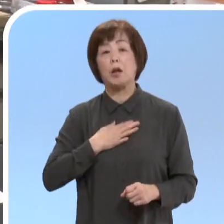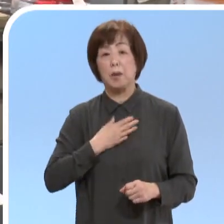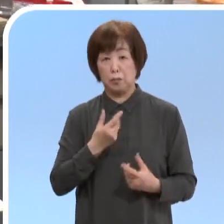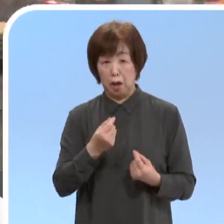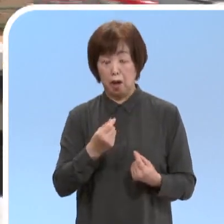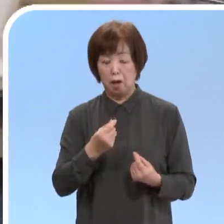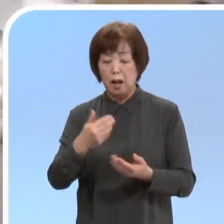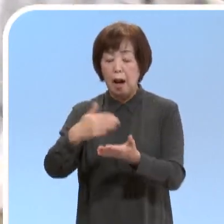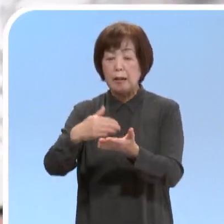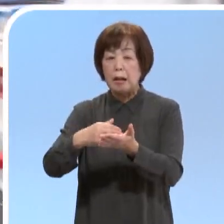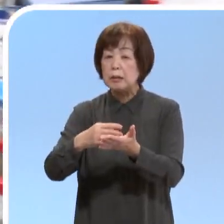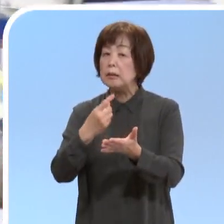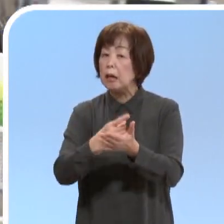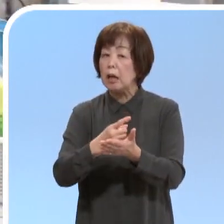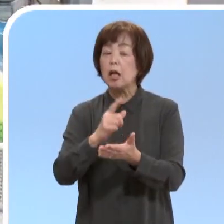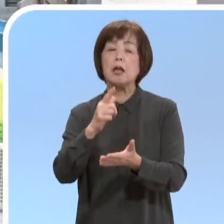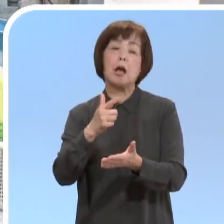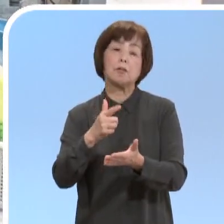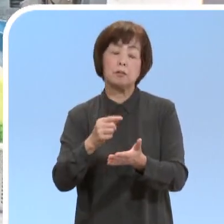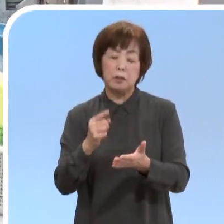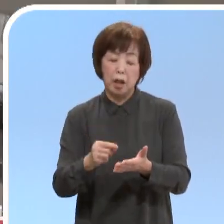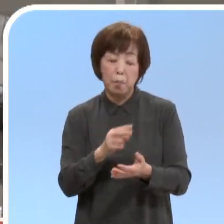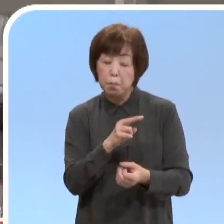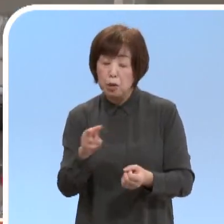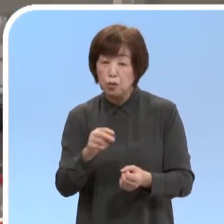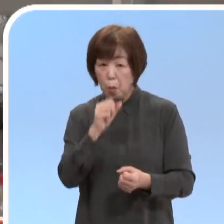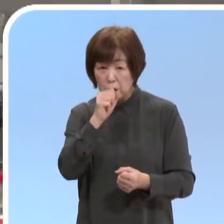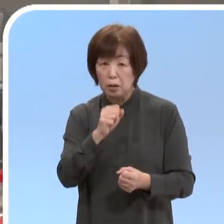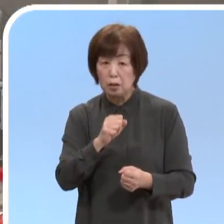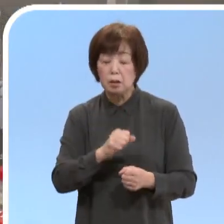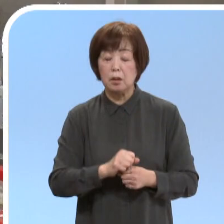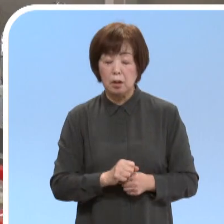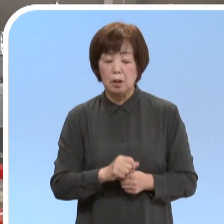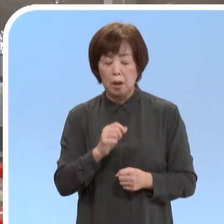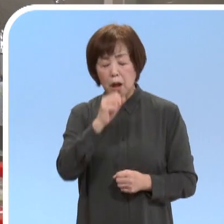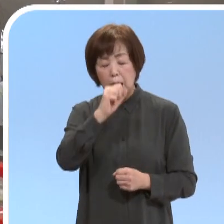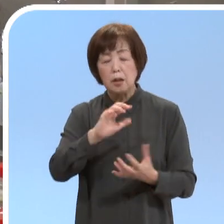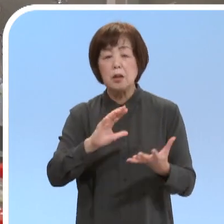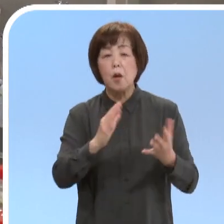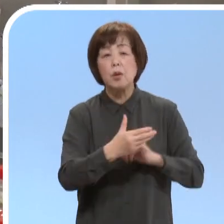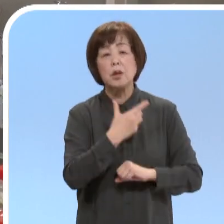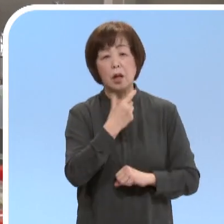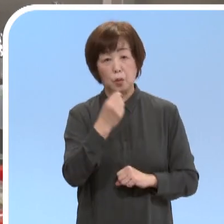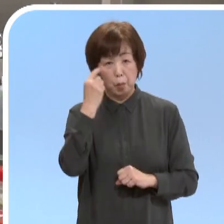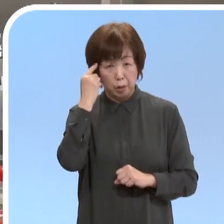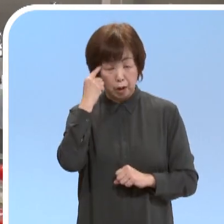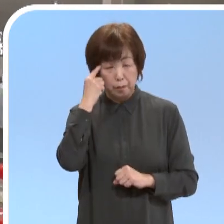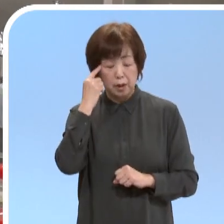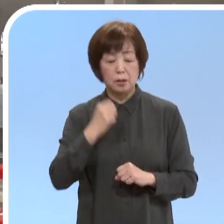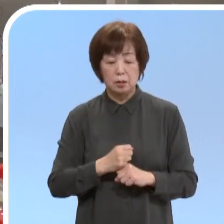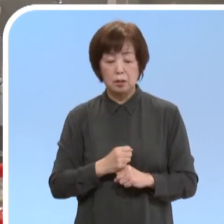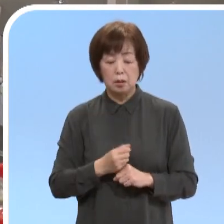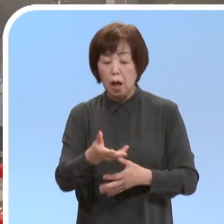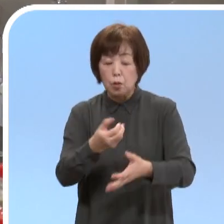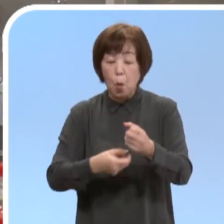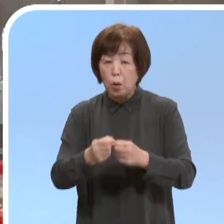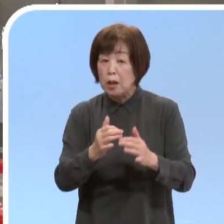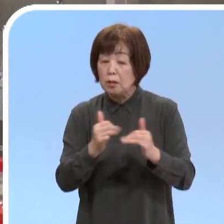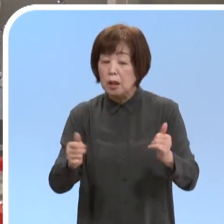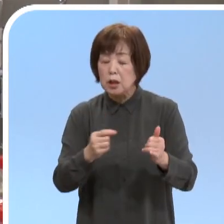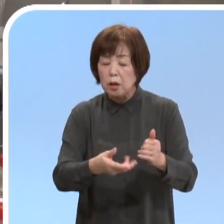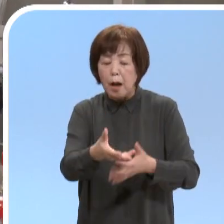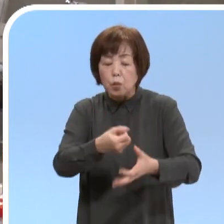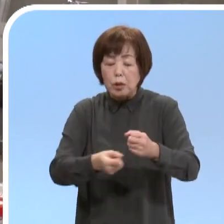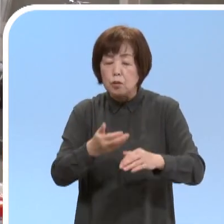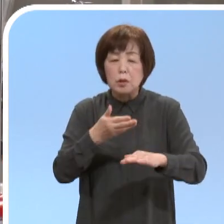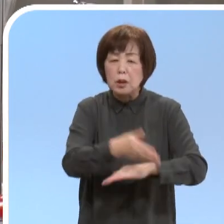うん話で聞いてるだけじゃなくてはい良くなる方向に持っていきたいなということでえ取りすぎないようにするって